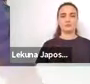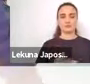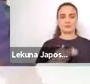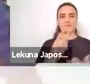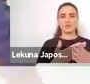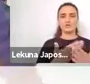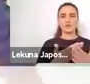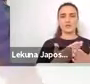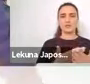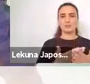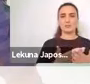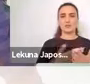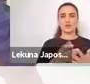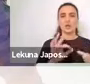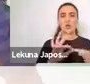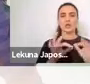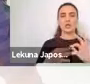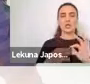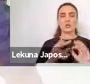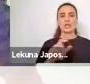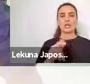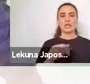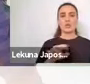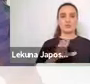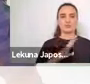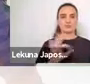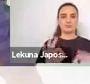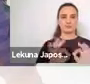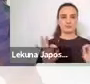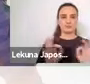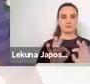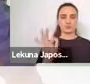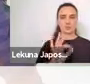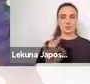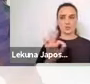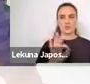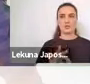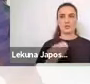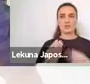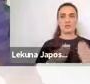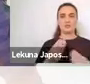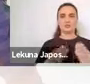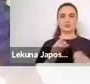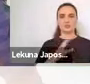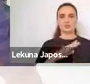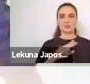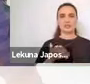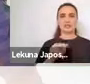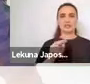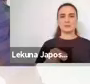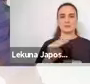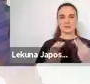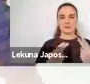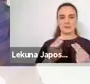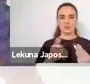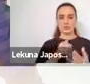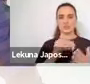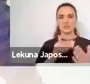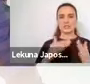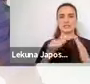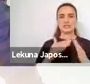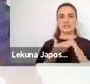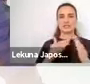ვაჩვენებ უბრალოდ რადგან აი კონკრეტულად ლეგოზე იყო საუბარი. შესაძლოა თამაშობდი აი ესეთი ტიპის თამაშები, როგორიც არის